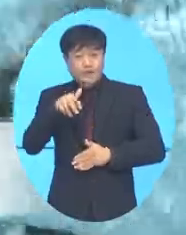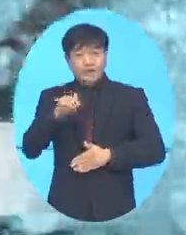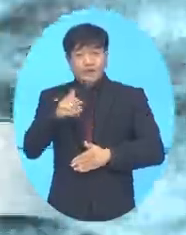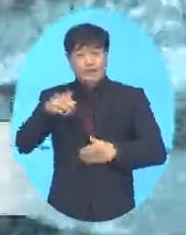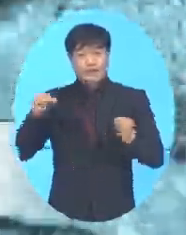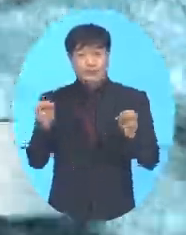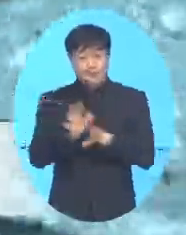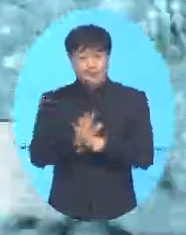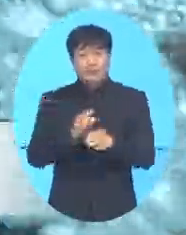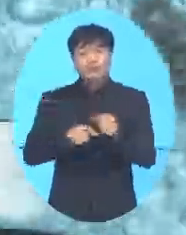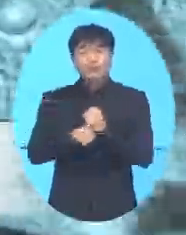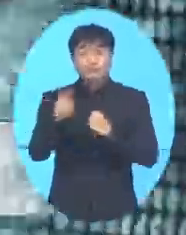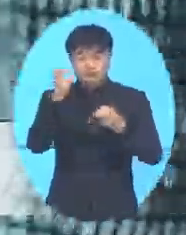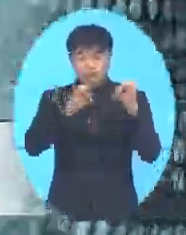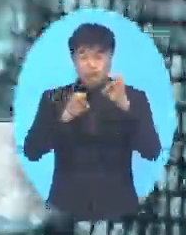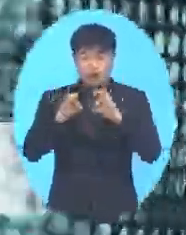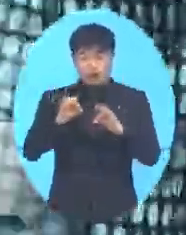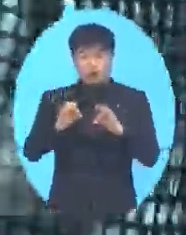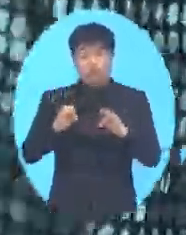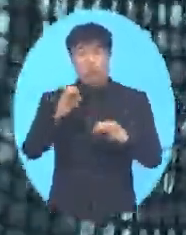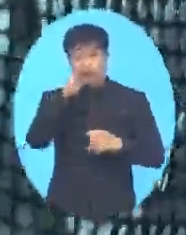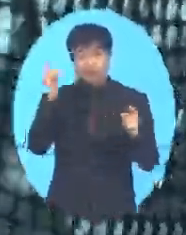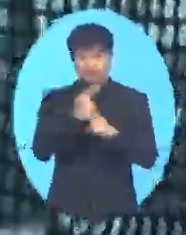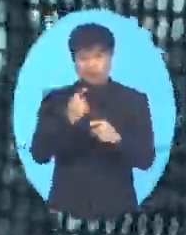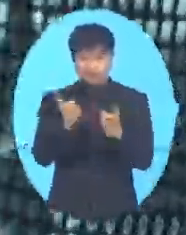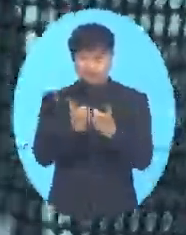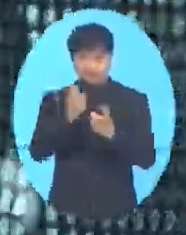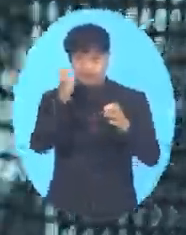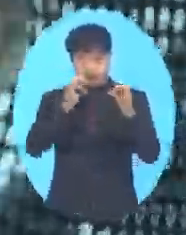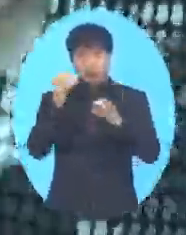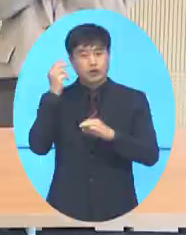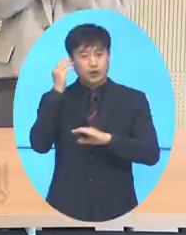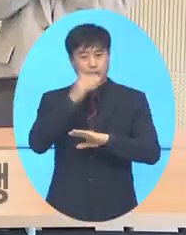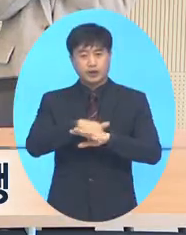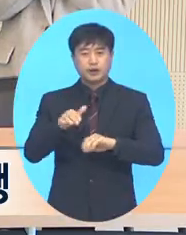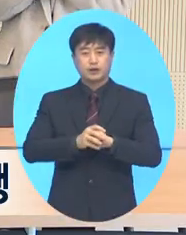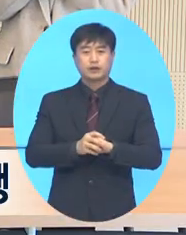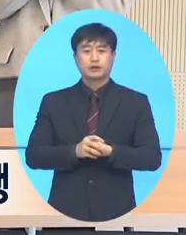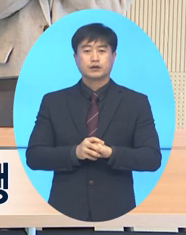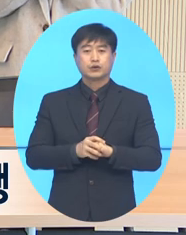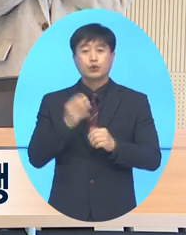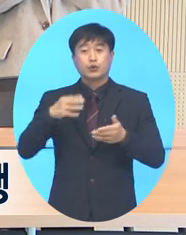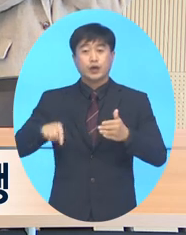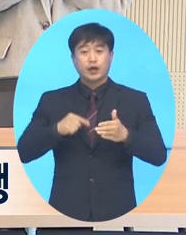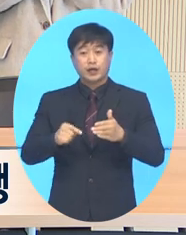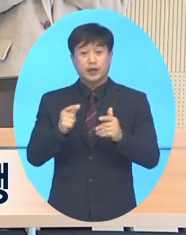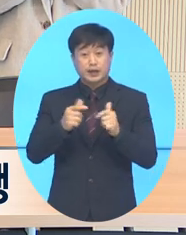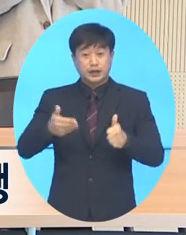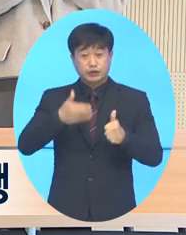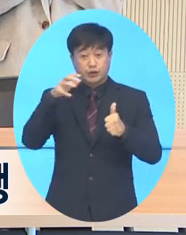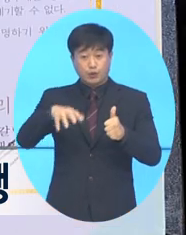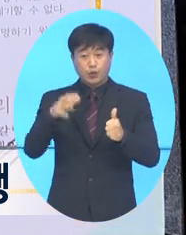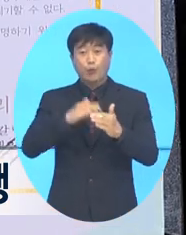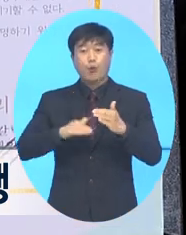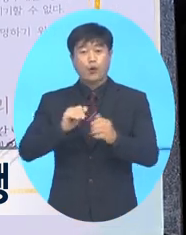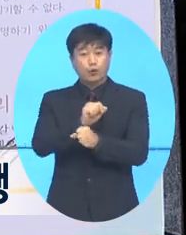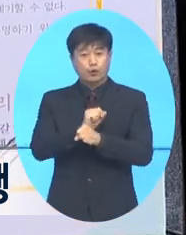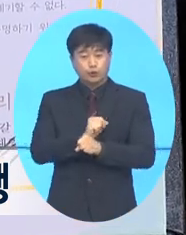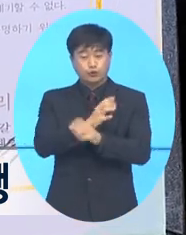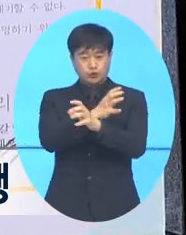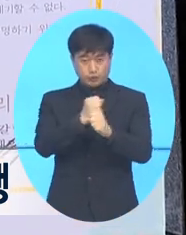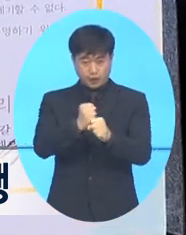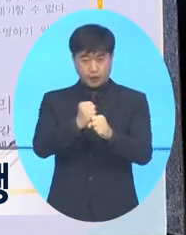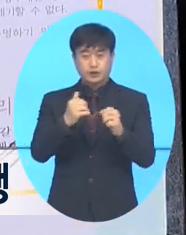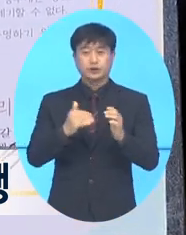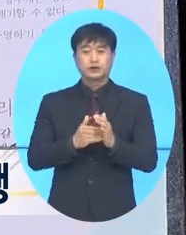없어지는 현상에 대한 원인을 찾고 치료 대책도 개발할 계획입니다. 이와 함께 도내 민간 양식장과 공동 연구를 위한